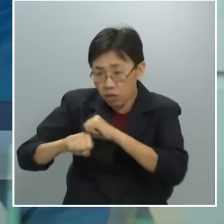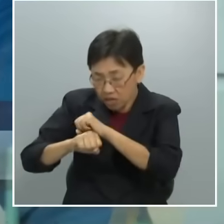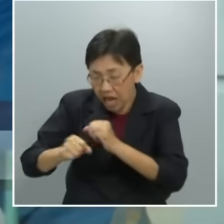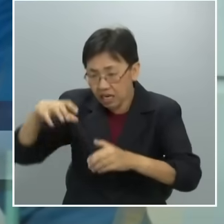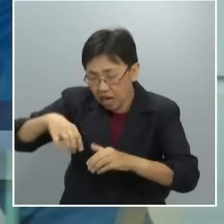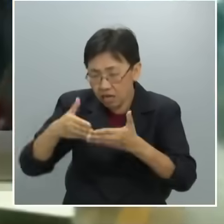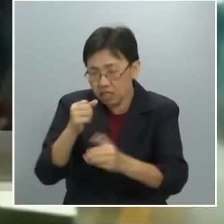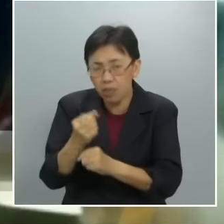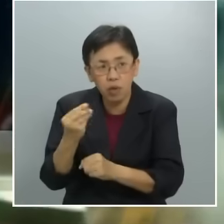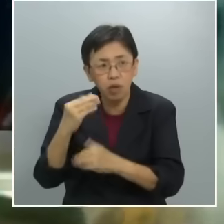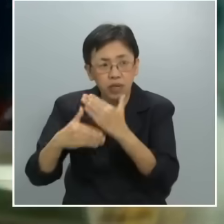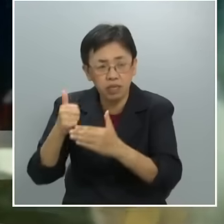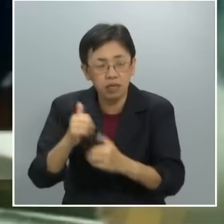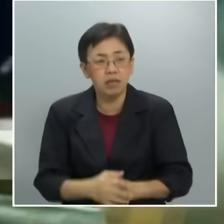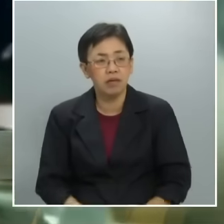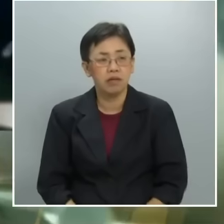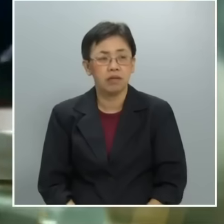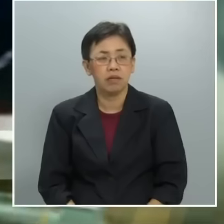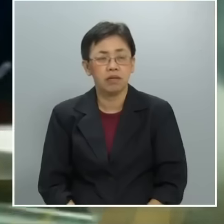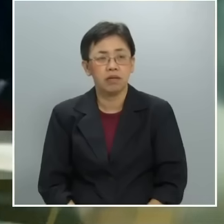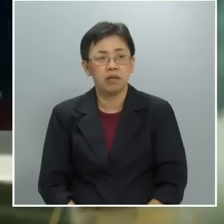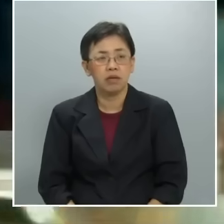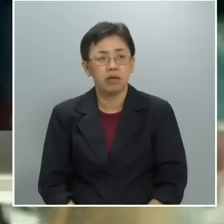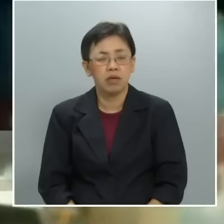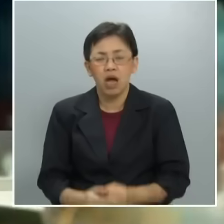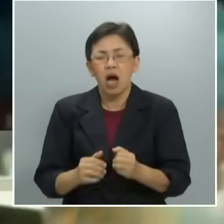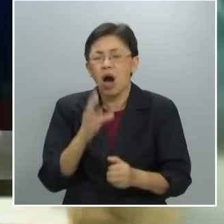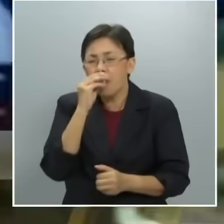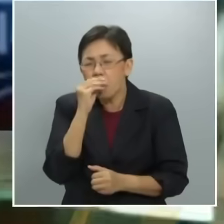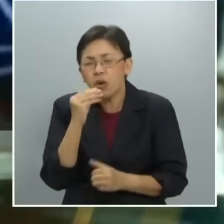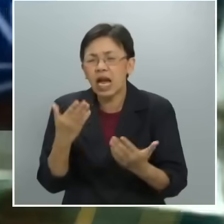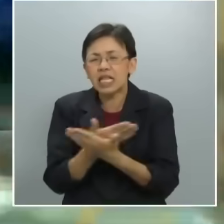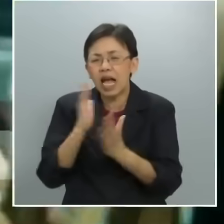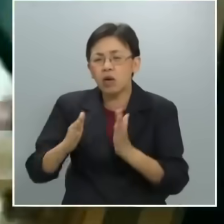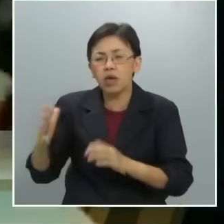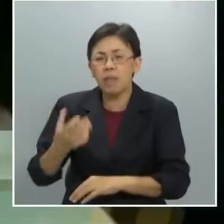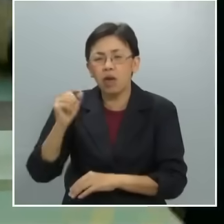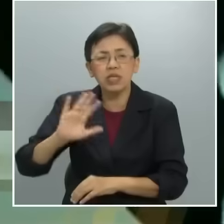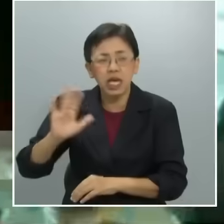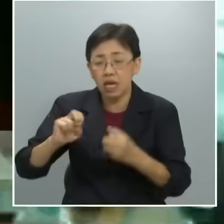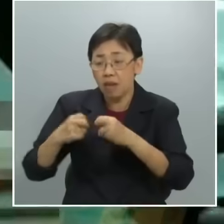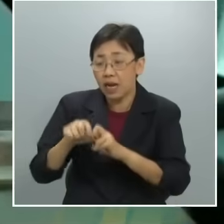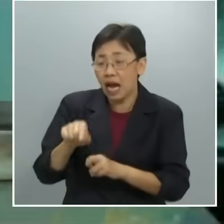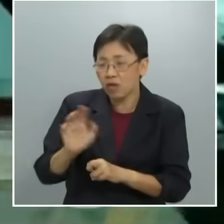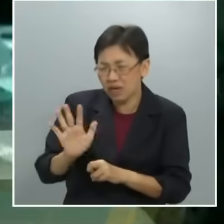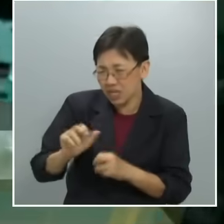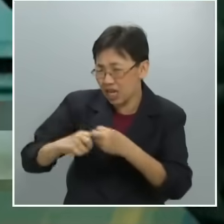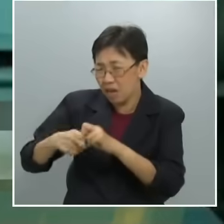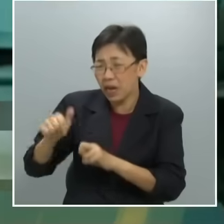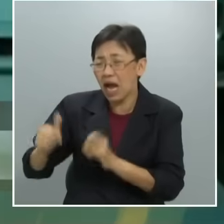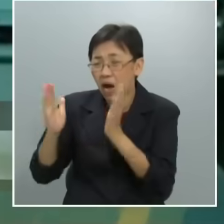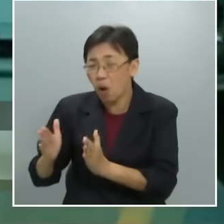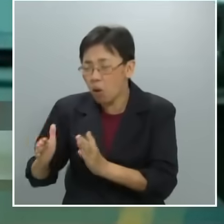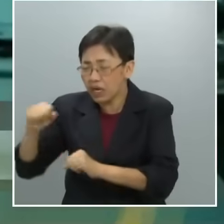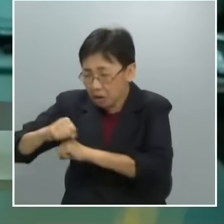ำให้ทันเวลาได้ท่านไม่ใช่แก้ตัวแทนผู้รับเหมามันไม่ใช่ปัญหาของท่านปัญหาผู้รับเหมา ครับ หน้าที่ท่านคือไม่ใช่มาฟังปัญ